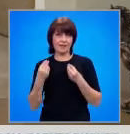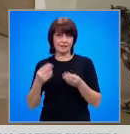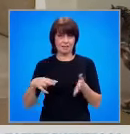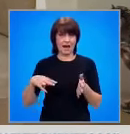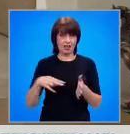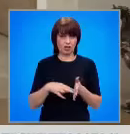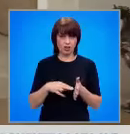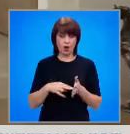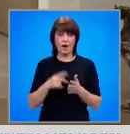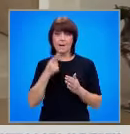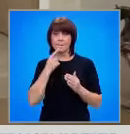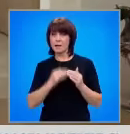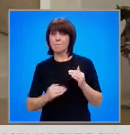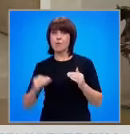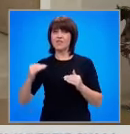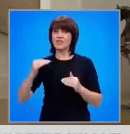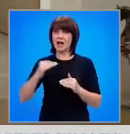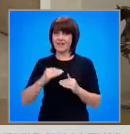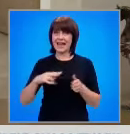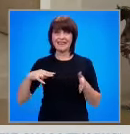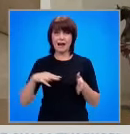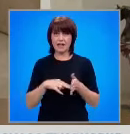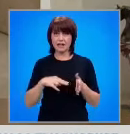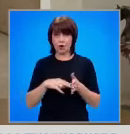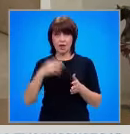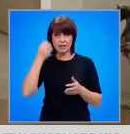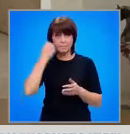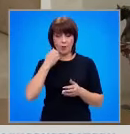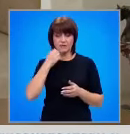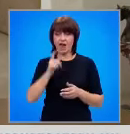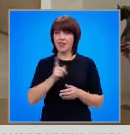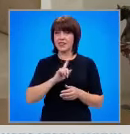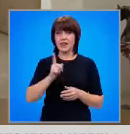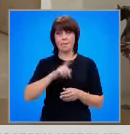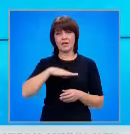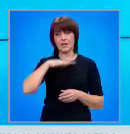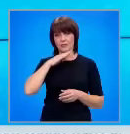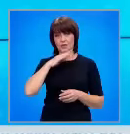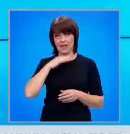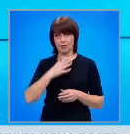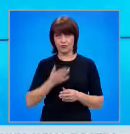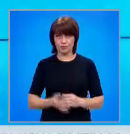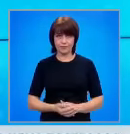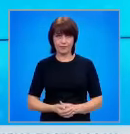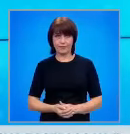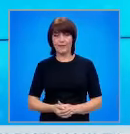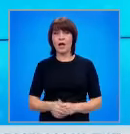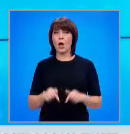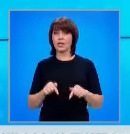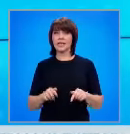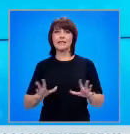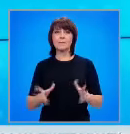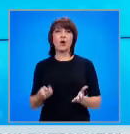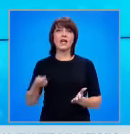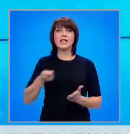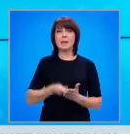потребителите, при повишаването на товара, вероятно няма да бъдат достатъчно сигурни. От днес